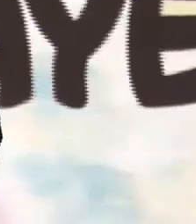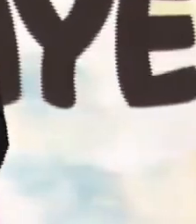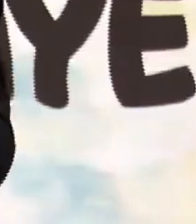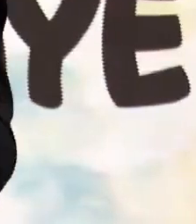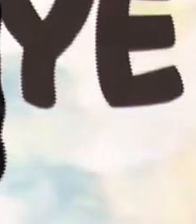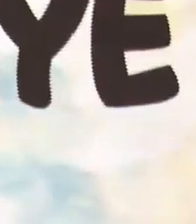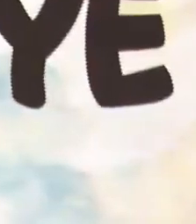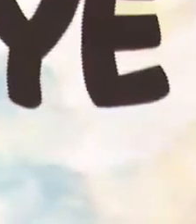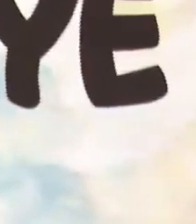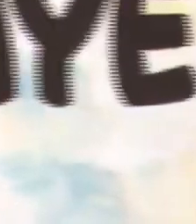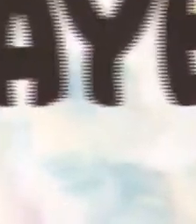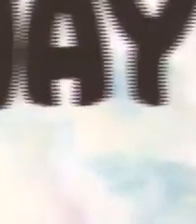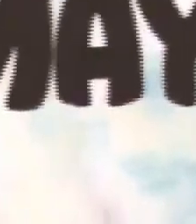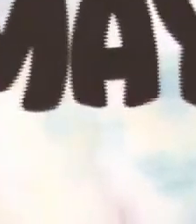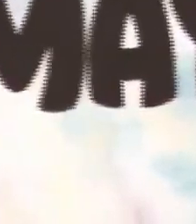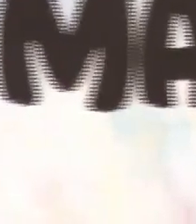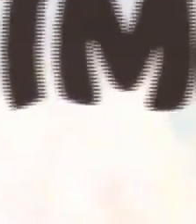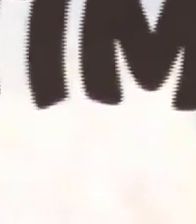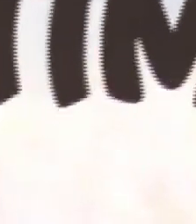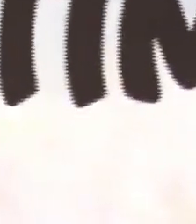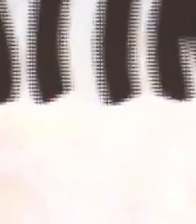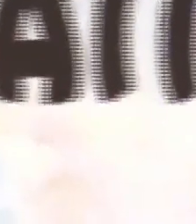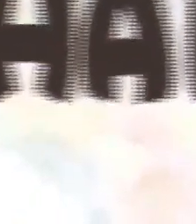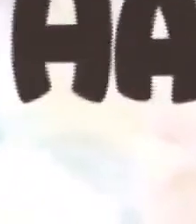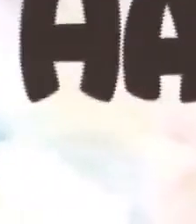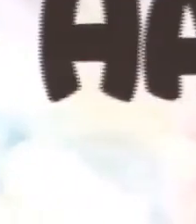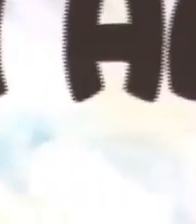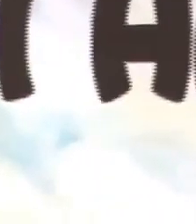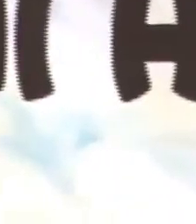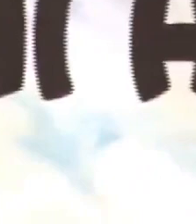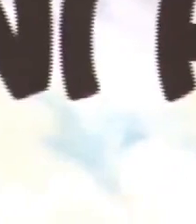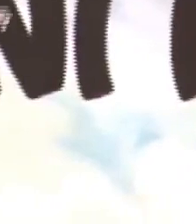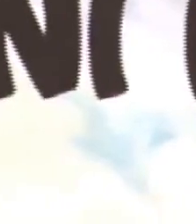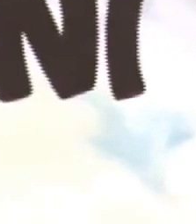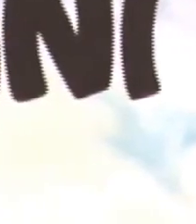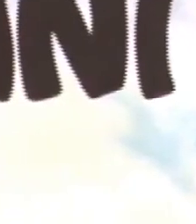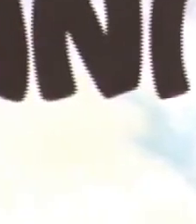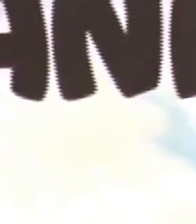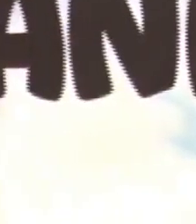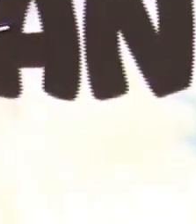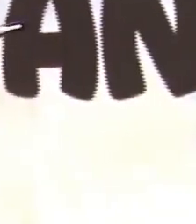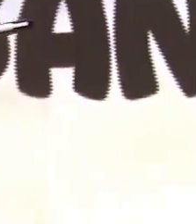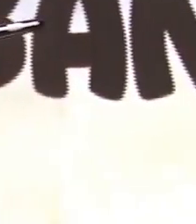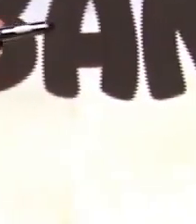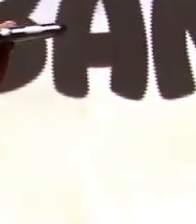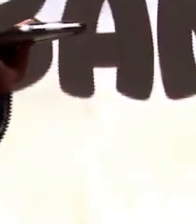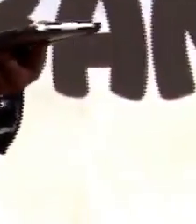wa kimwili, kwa sababu watoto na jamaa ya Ruth walianza kuishi maisha ya duniani.